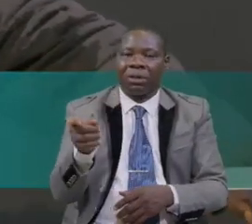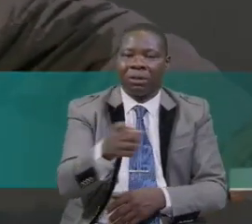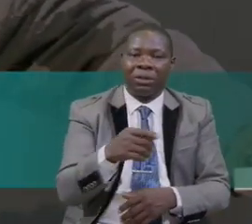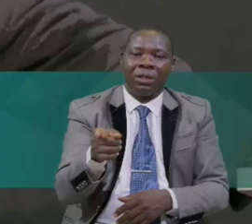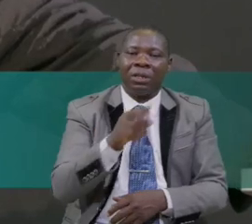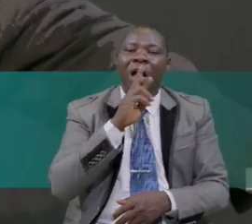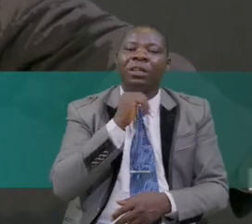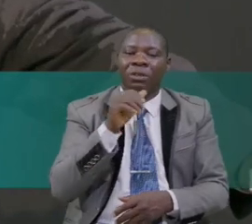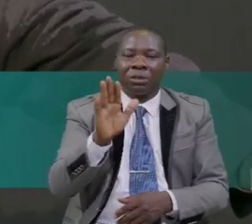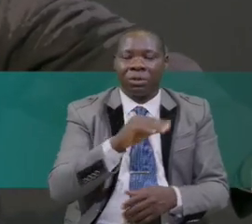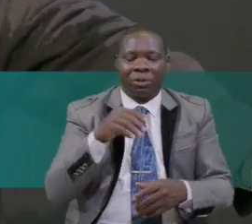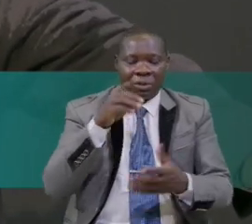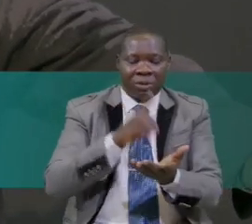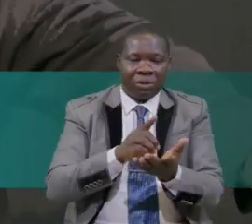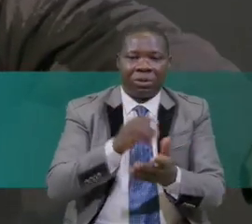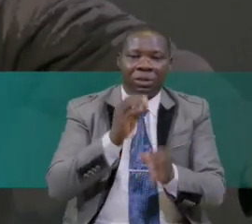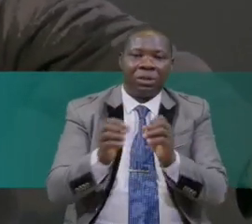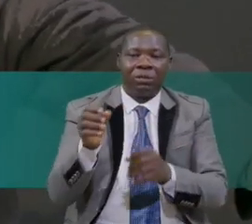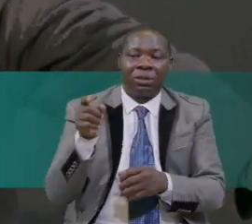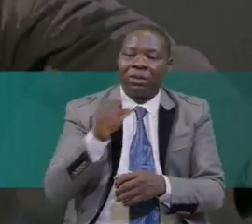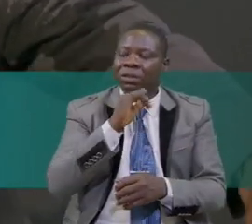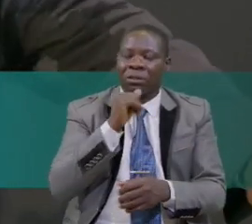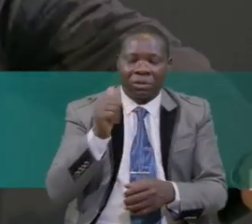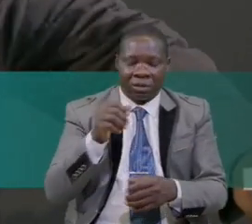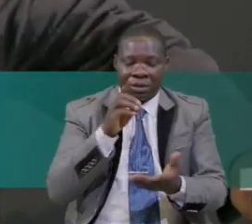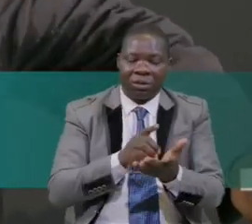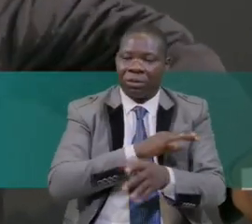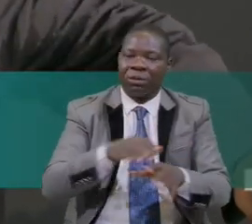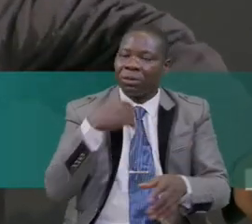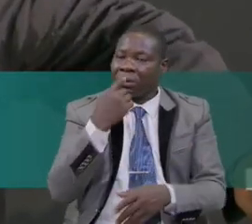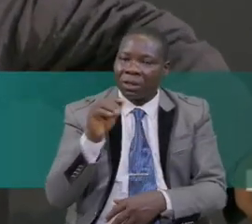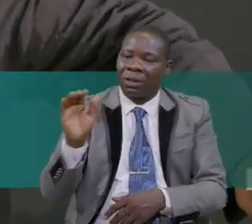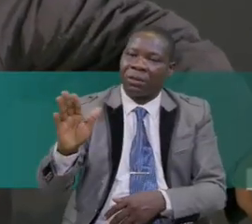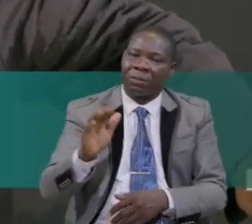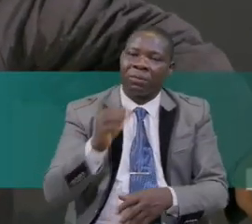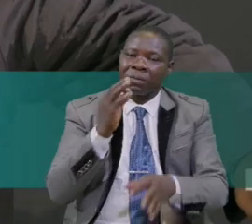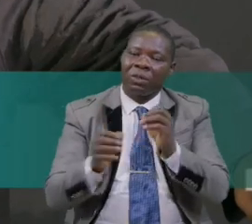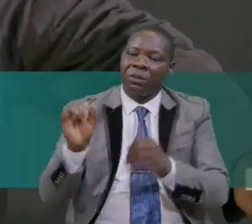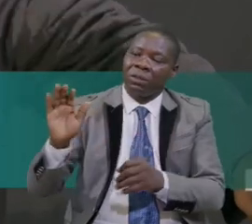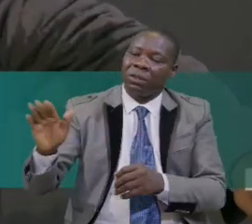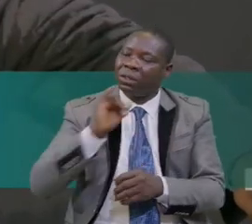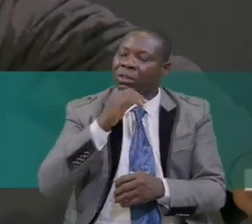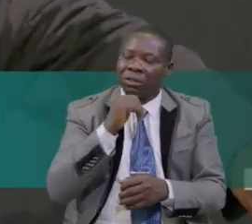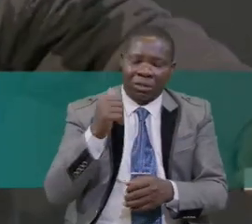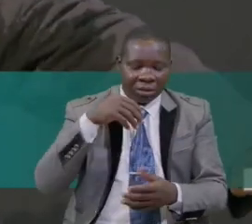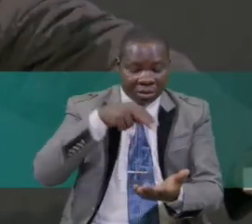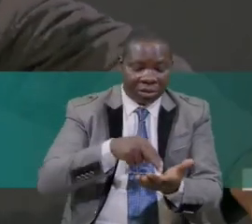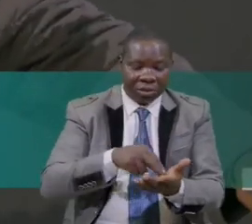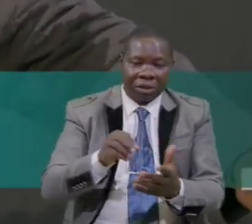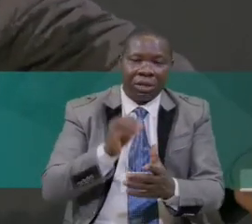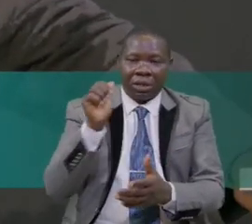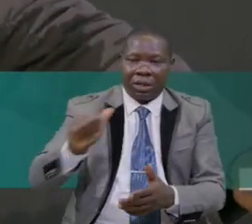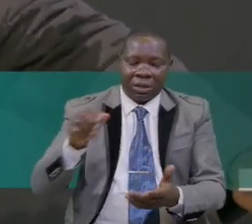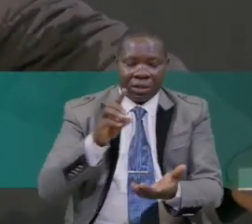docteurs. S'il n'est pas un docteur, ne lui dis rien. Si elle n'est pas une infirmière, elle n'a pas besoin